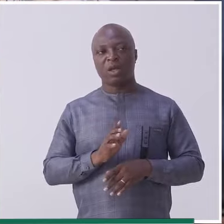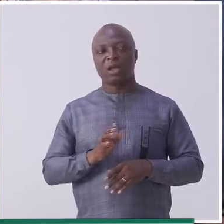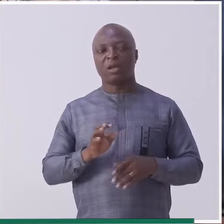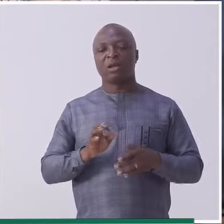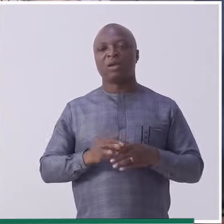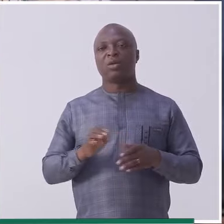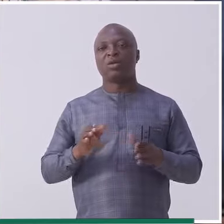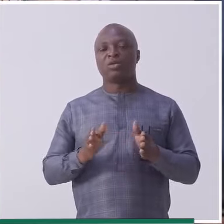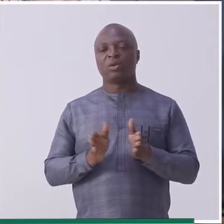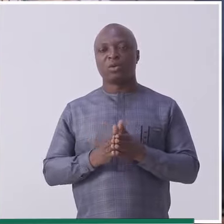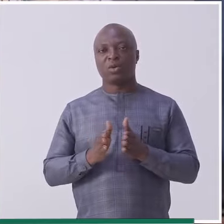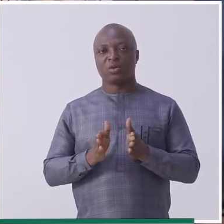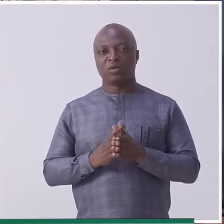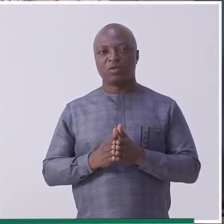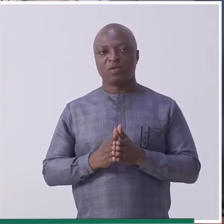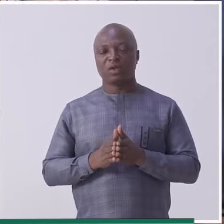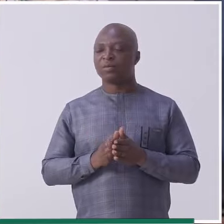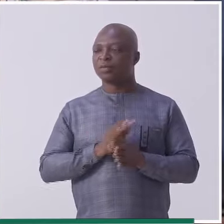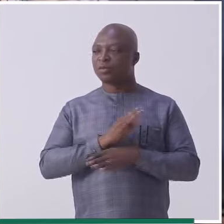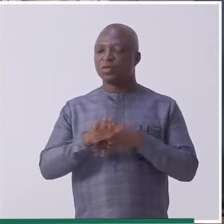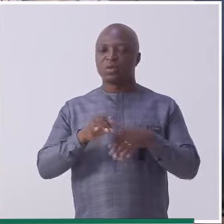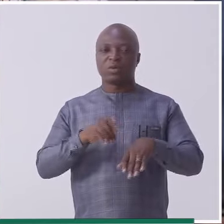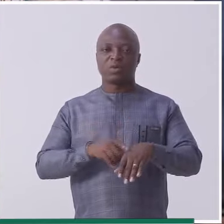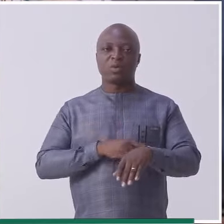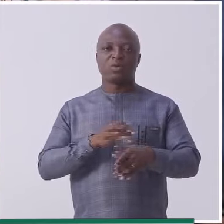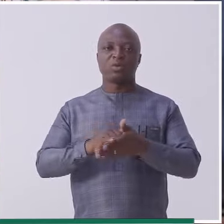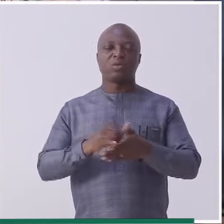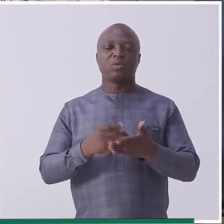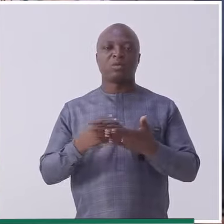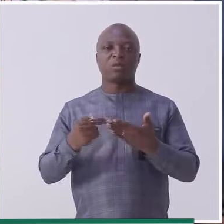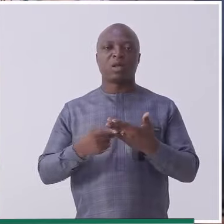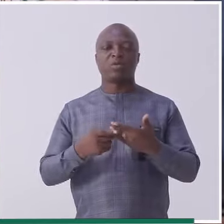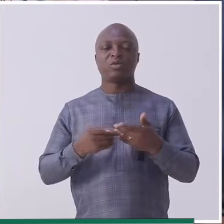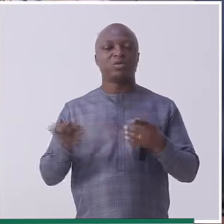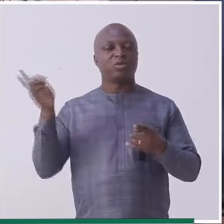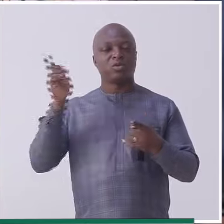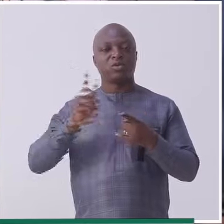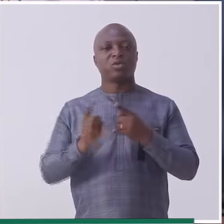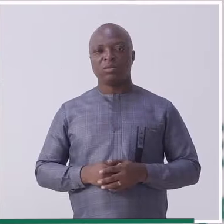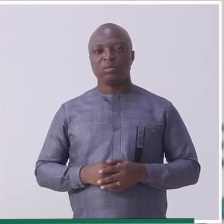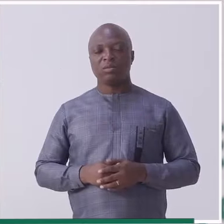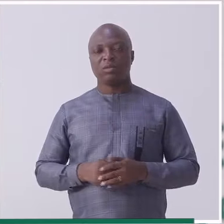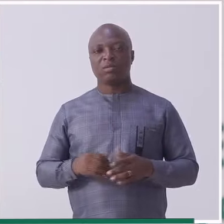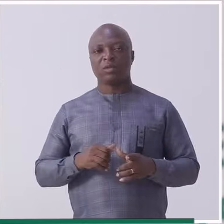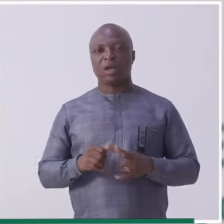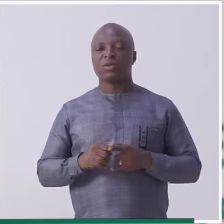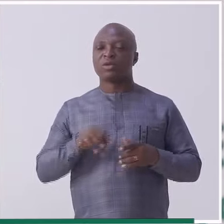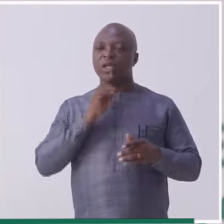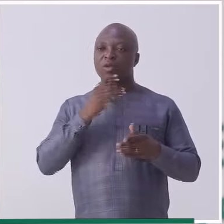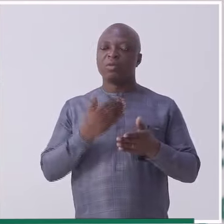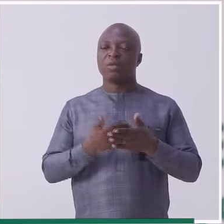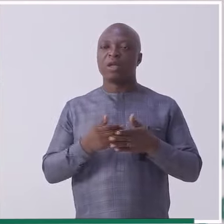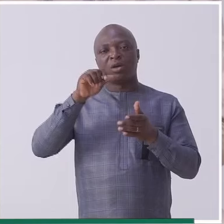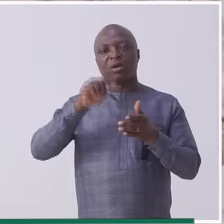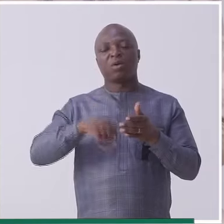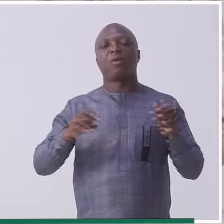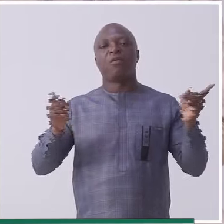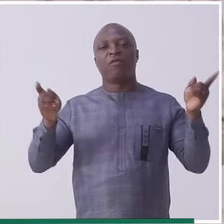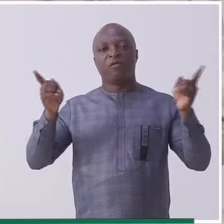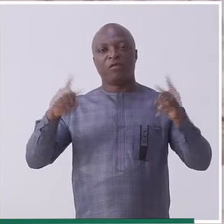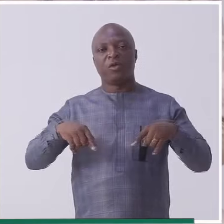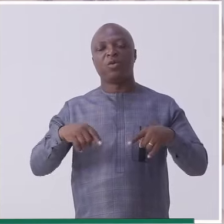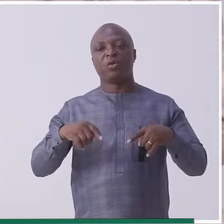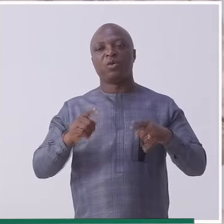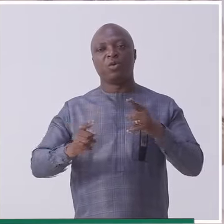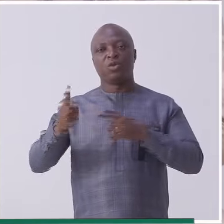se retrouver tout au long de ce processus jusqu'au jour du vote? Ce qu'il y a de bien avec la vie politique,